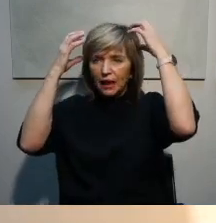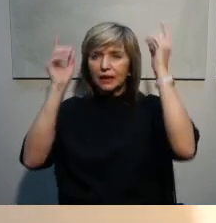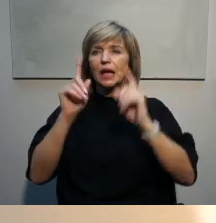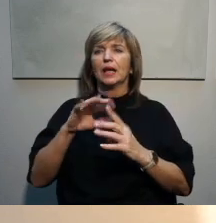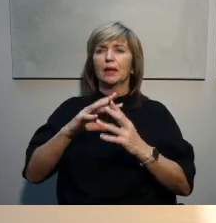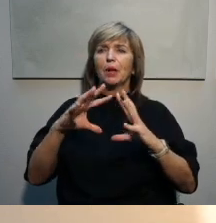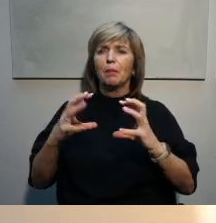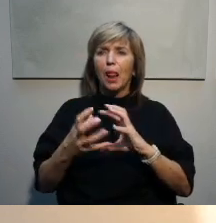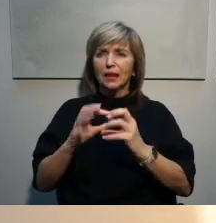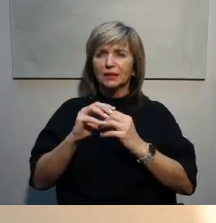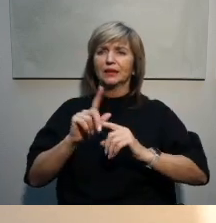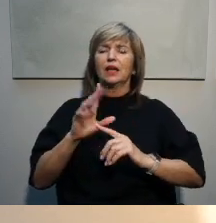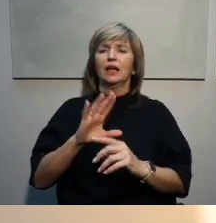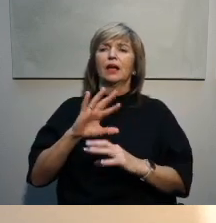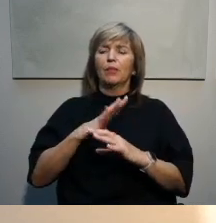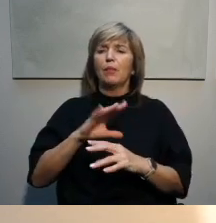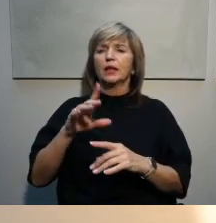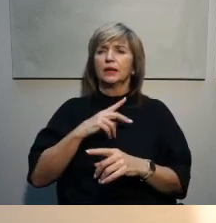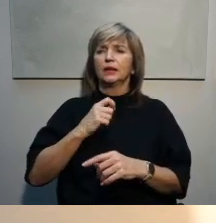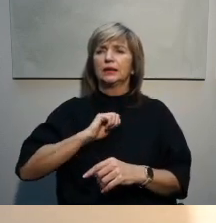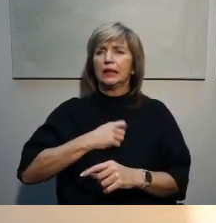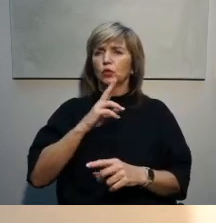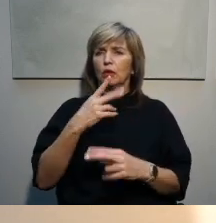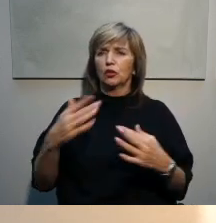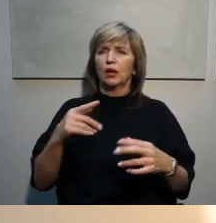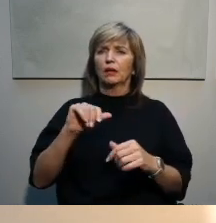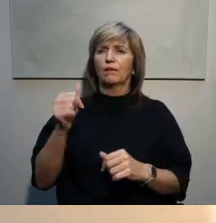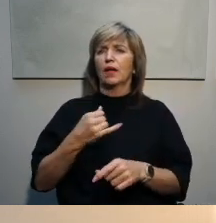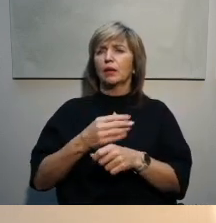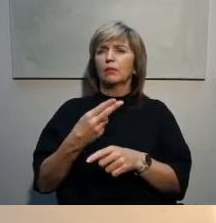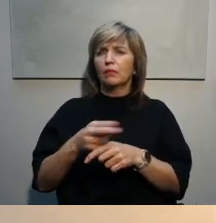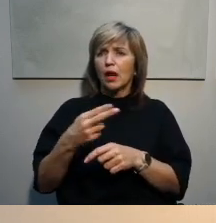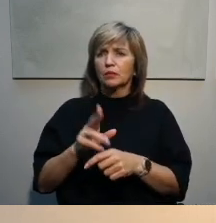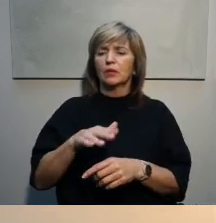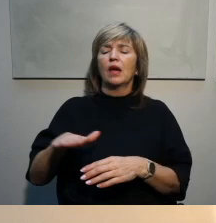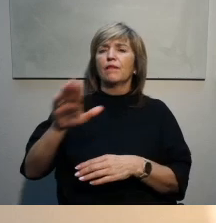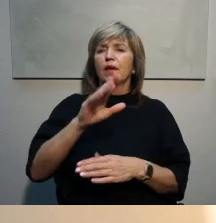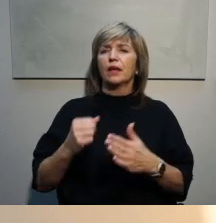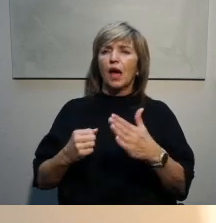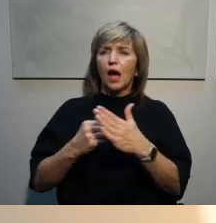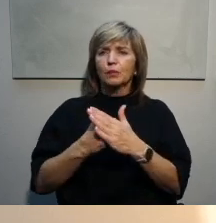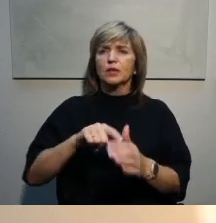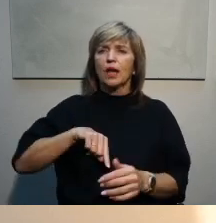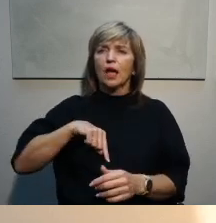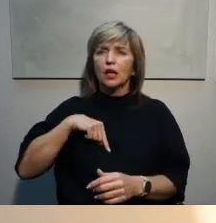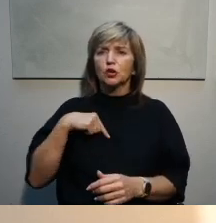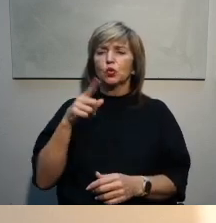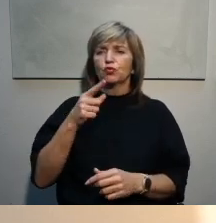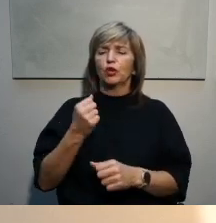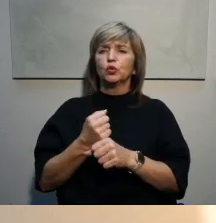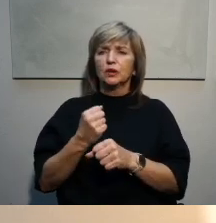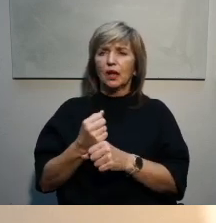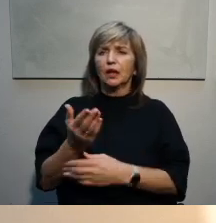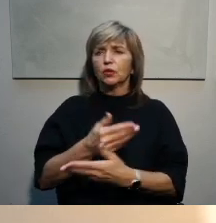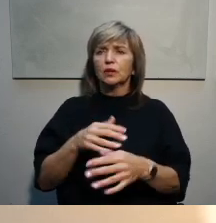tad, kad bērns ir ciets no dažādu veidu vardarbības, vidē atbalstošā, ilgstoši ar viņu